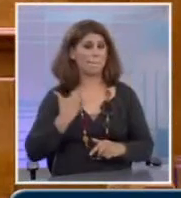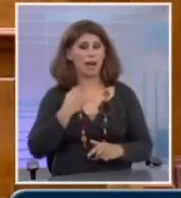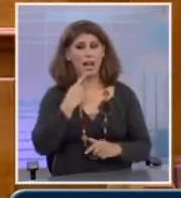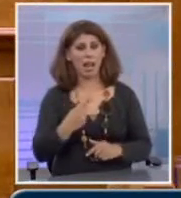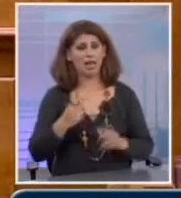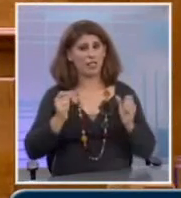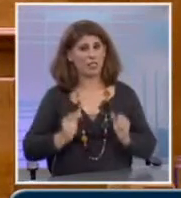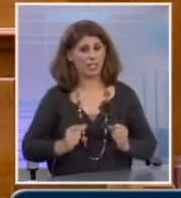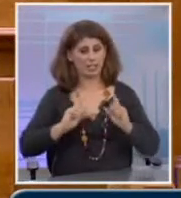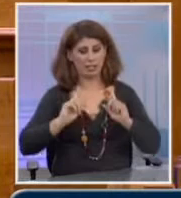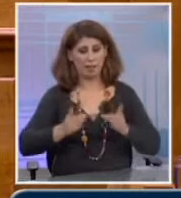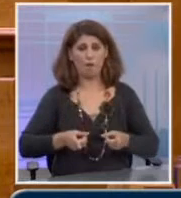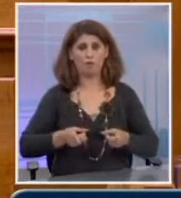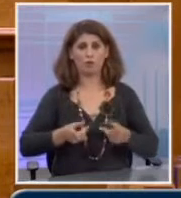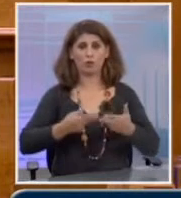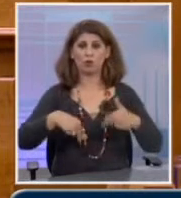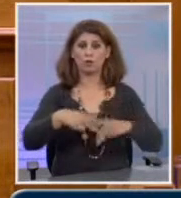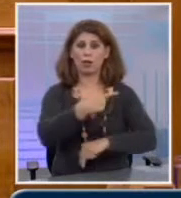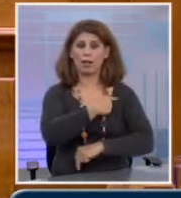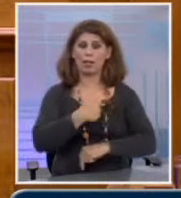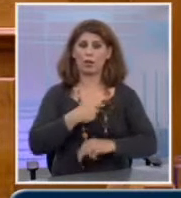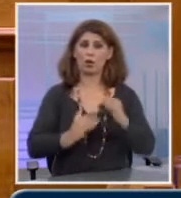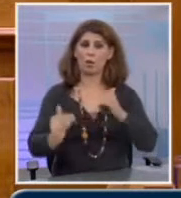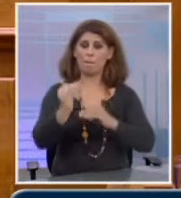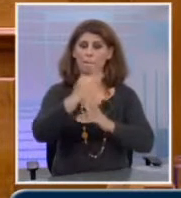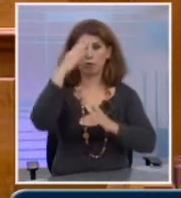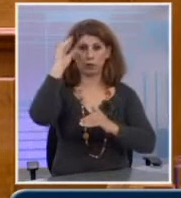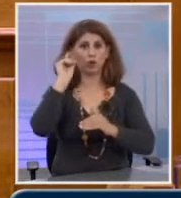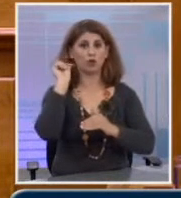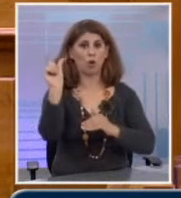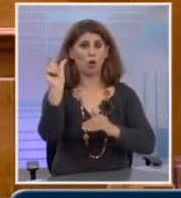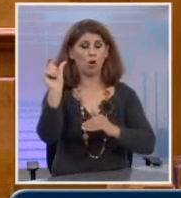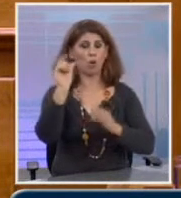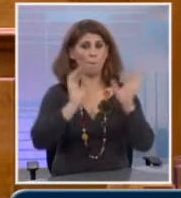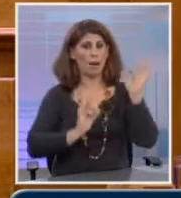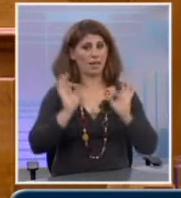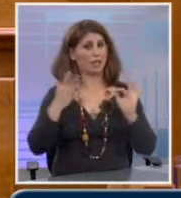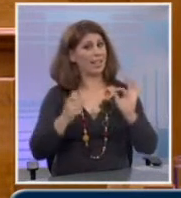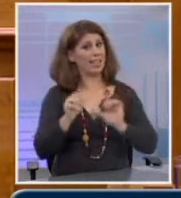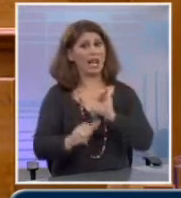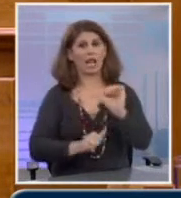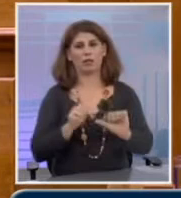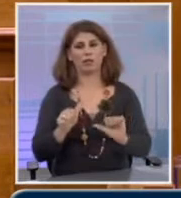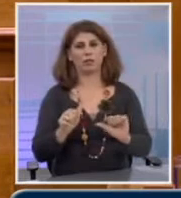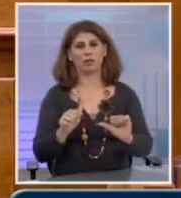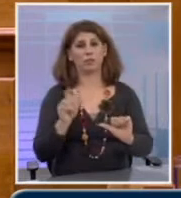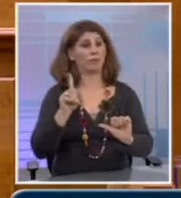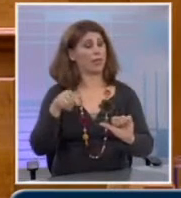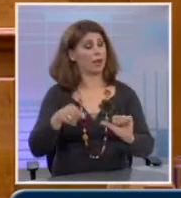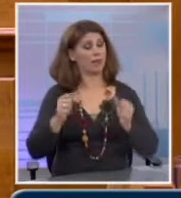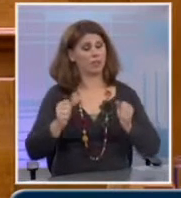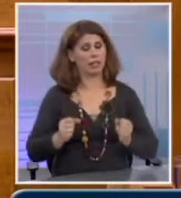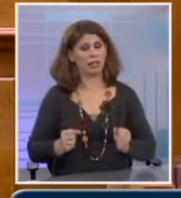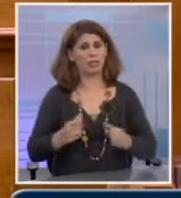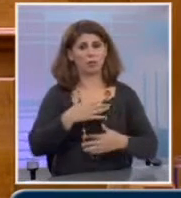θέση και η απόφαση του Συμβουλίου Αρχηγών υπό τον Κωνσταντίνο Καραμαλή για τον όρο Μακεδονία έχει αλλάξει και δεν είναι αυτή η θέση που εκπροσωπεί